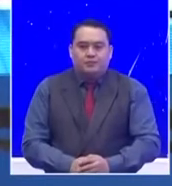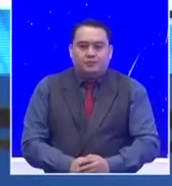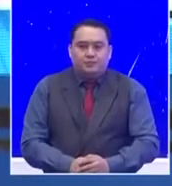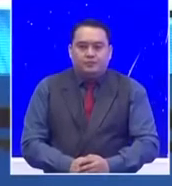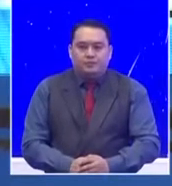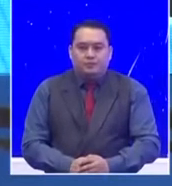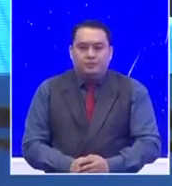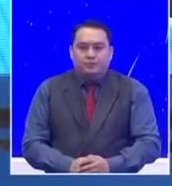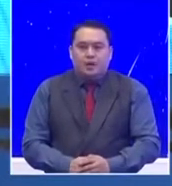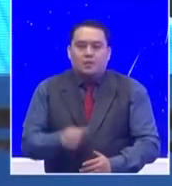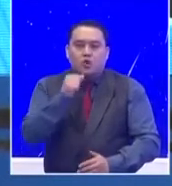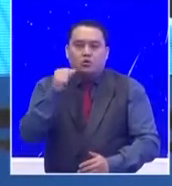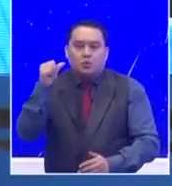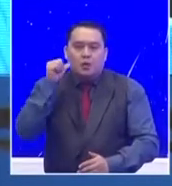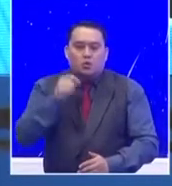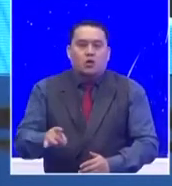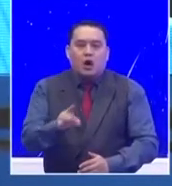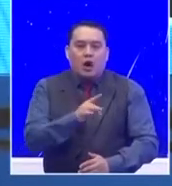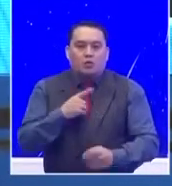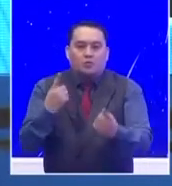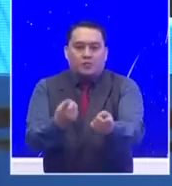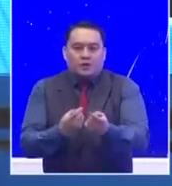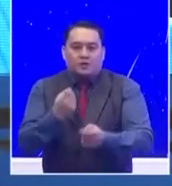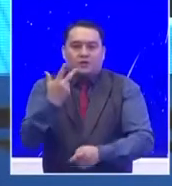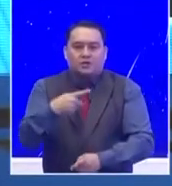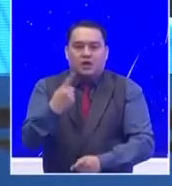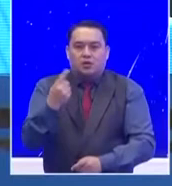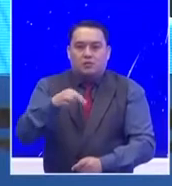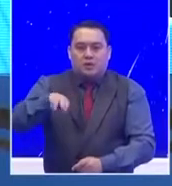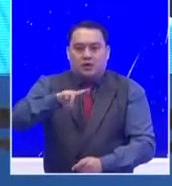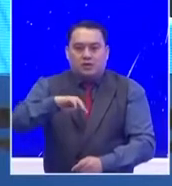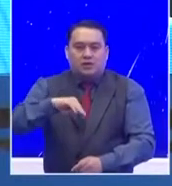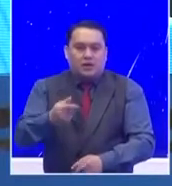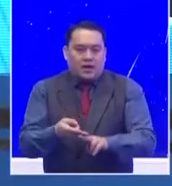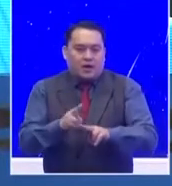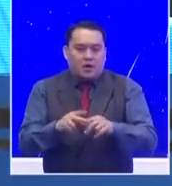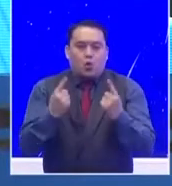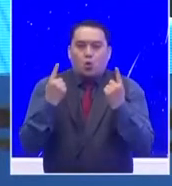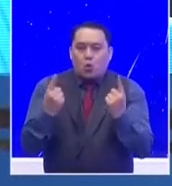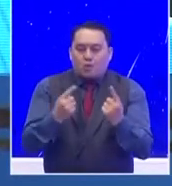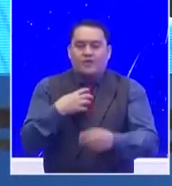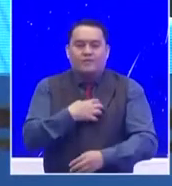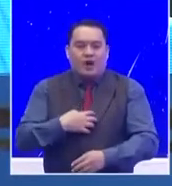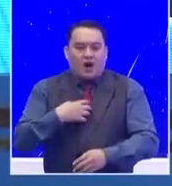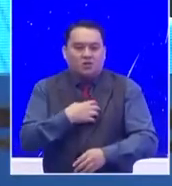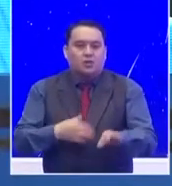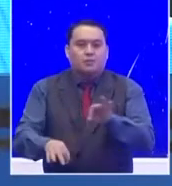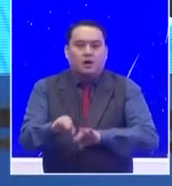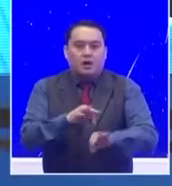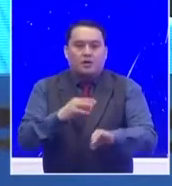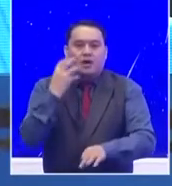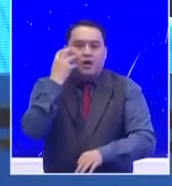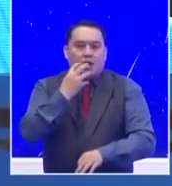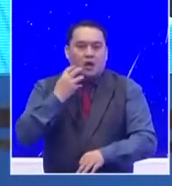В прошлом году в экономику района привлечено более 31 миллиарда тенге инвестиций. Один из крупнейших и важных проектов – яблоневый сад